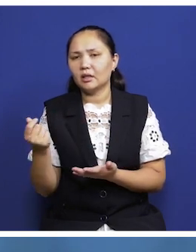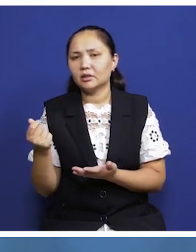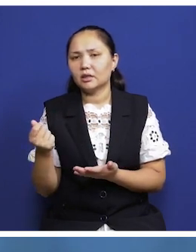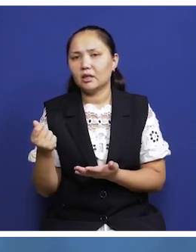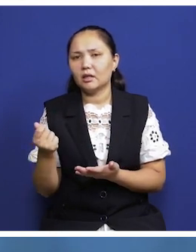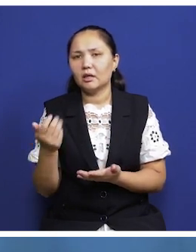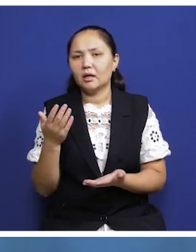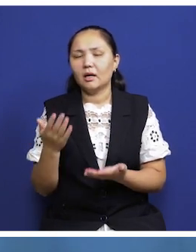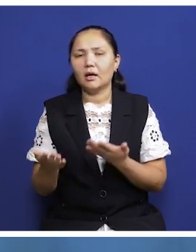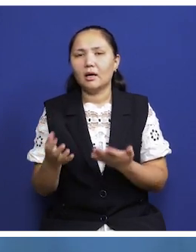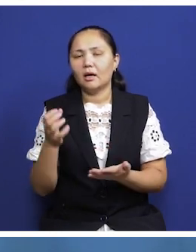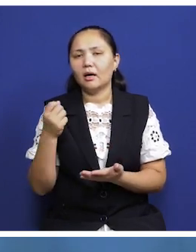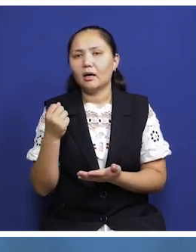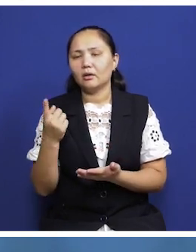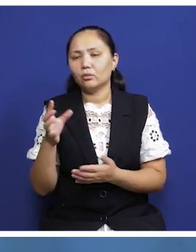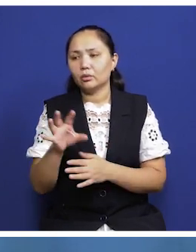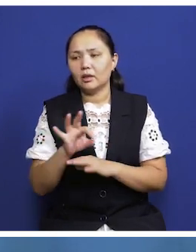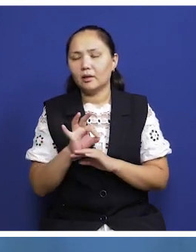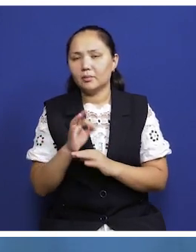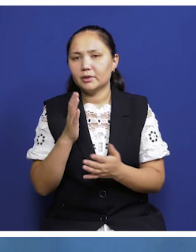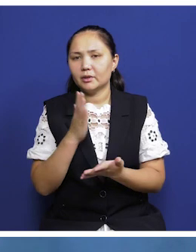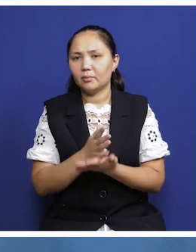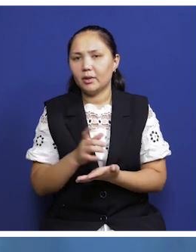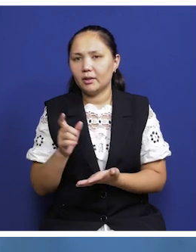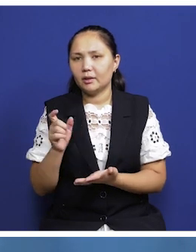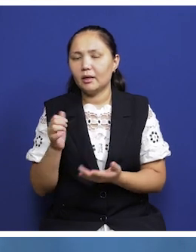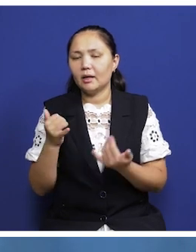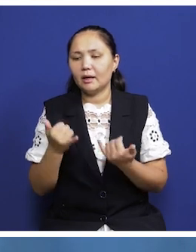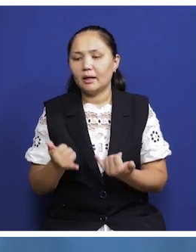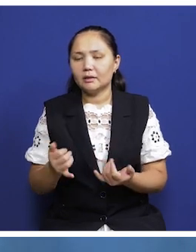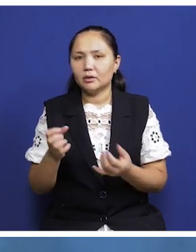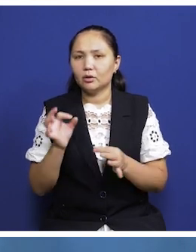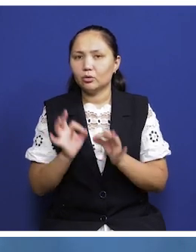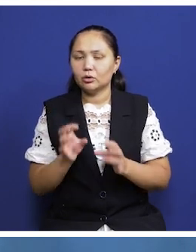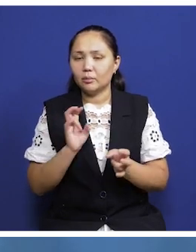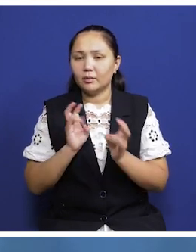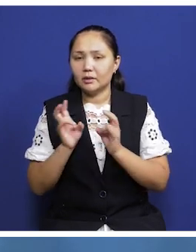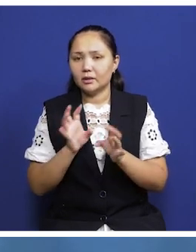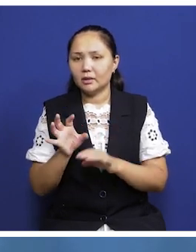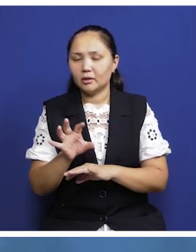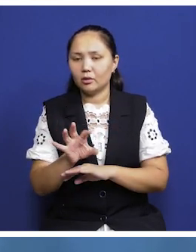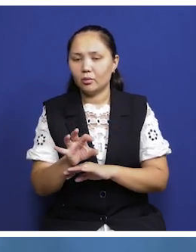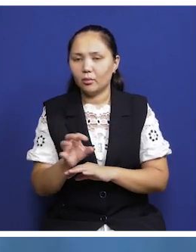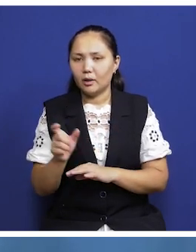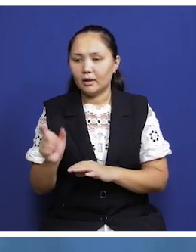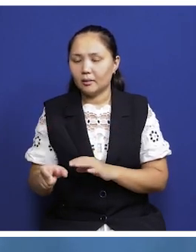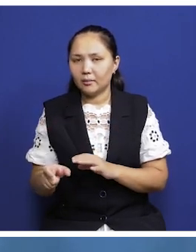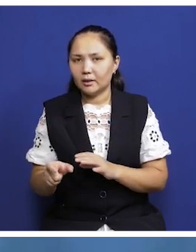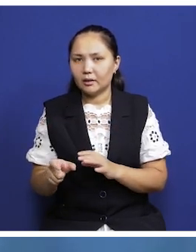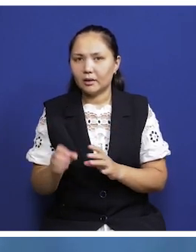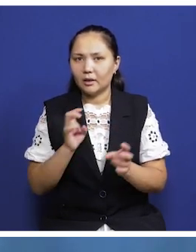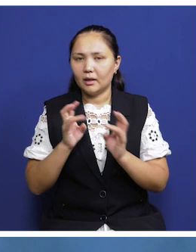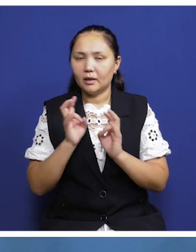қойып отырмыз. Бірақ соңғы міне бір аптада біз 1 миллиардтан астам өтінім алып отырмыз. Ол деген жақсы нәрсе. Сол сияқты